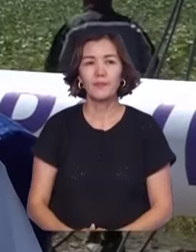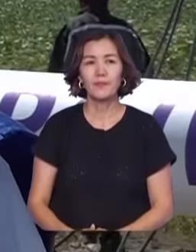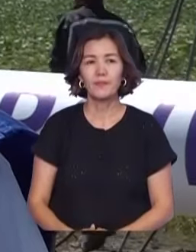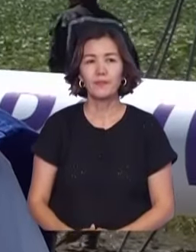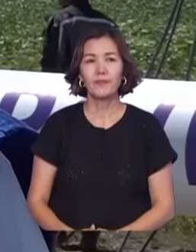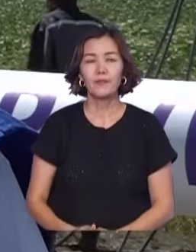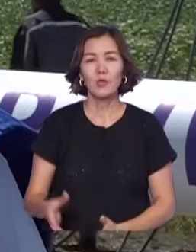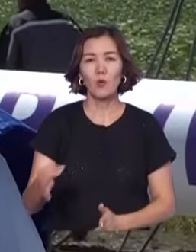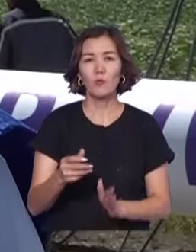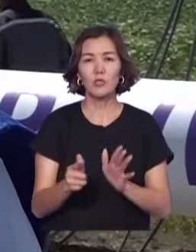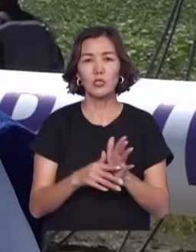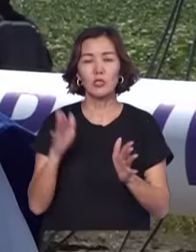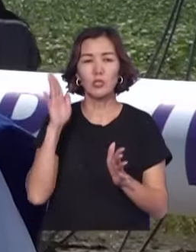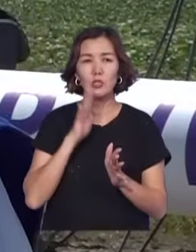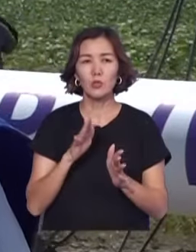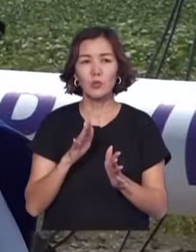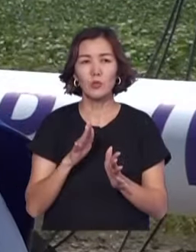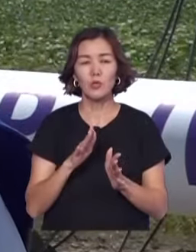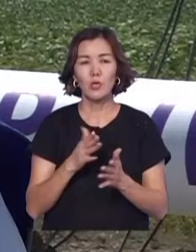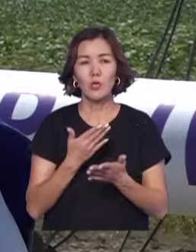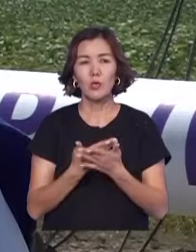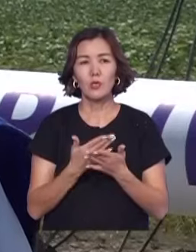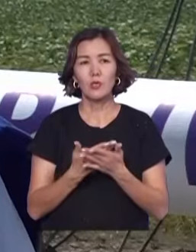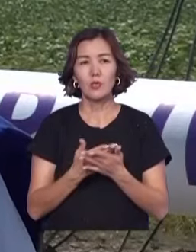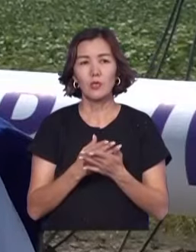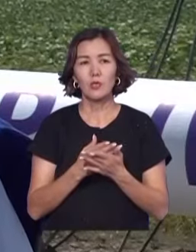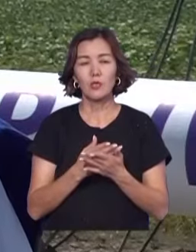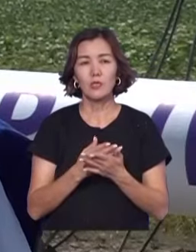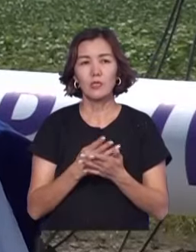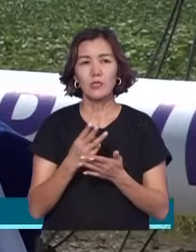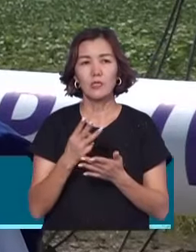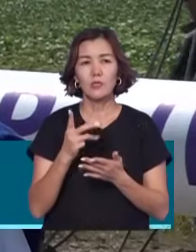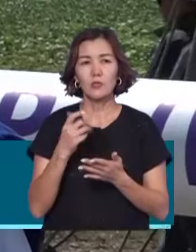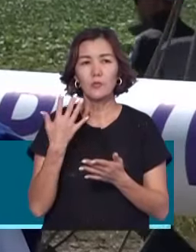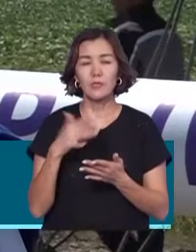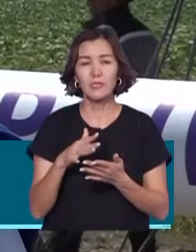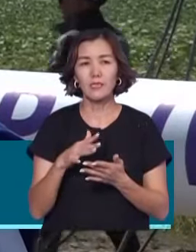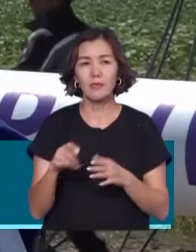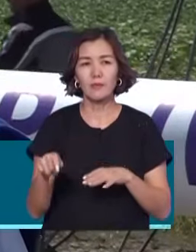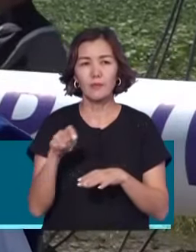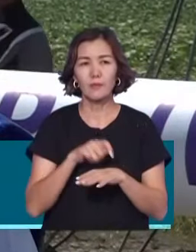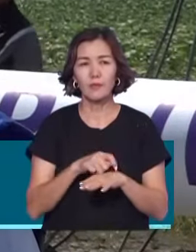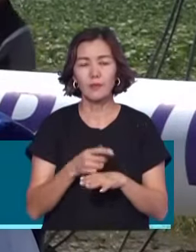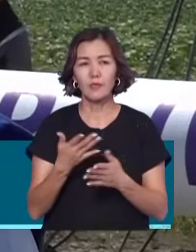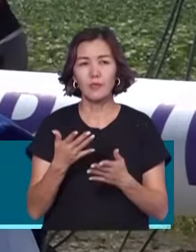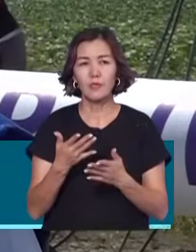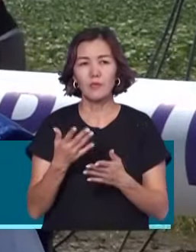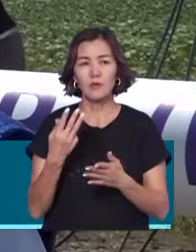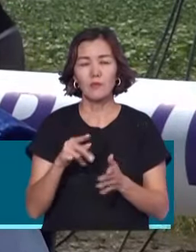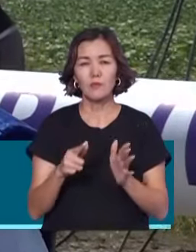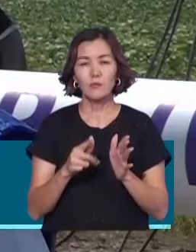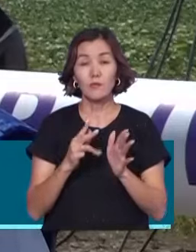область ЖТСУ потребляет около 150 миллионов кубометров в год. После ввода в эксплуатацию этого газопровода будет 182